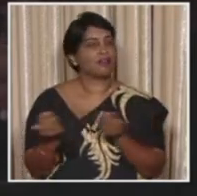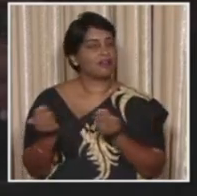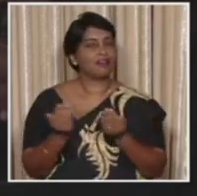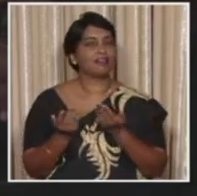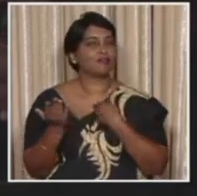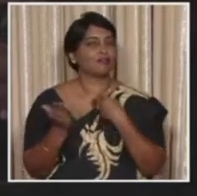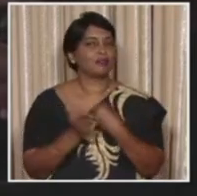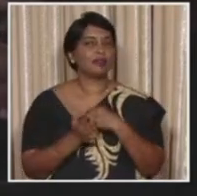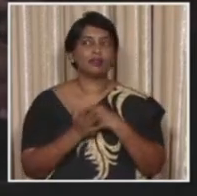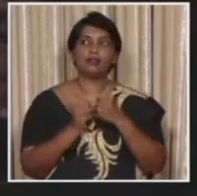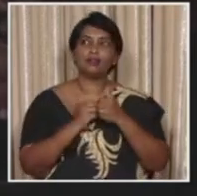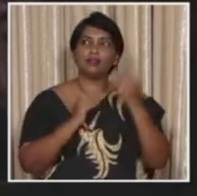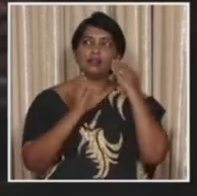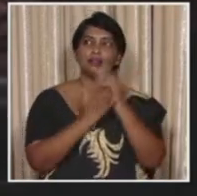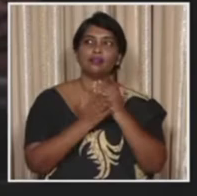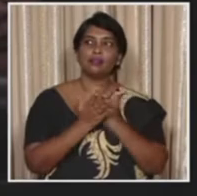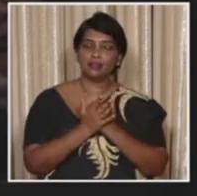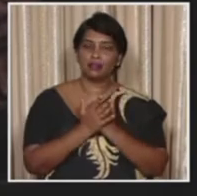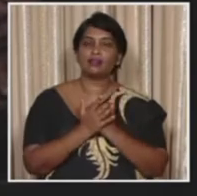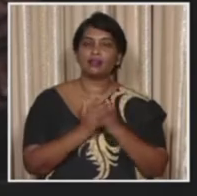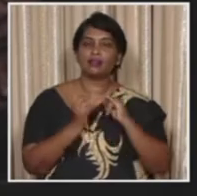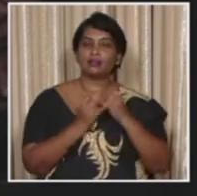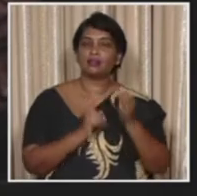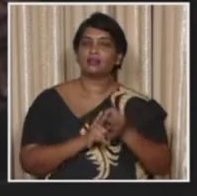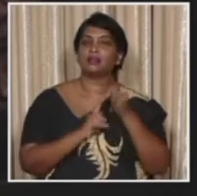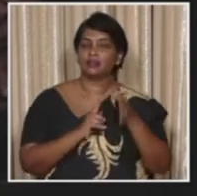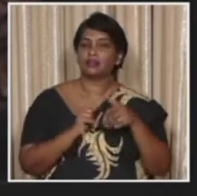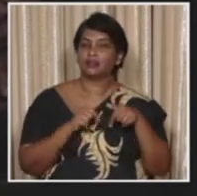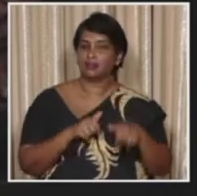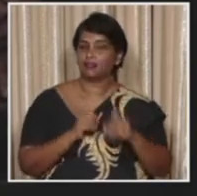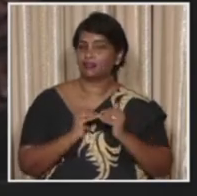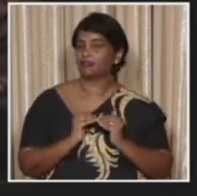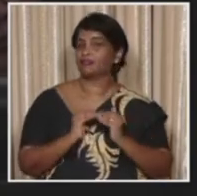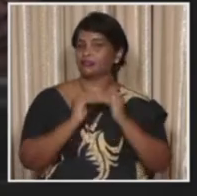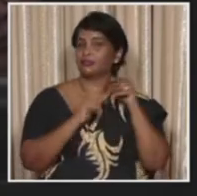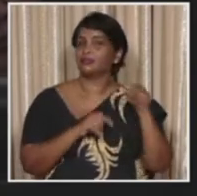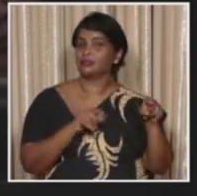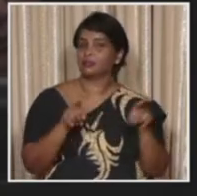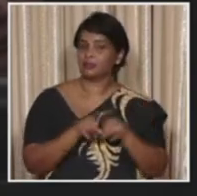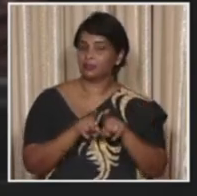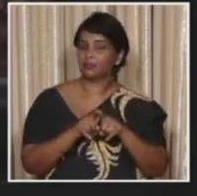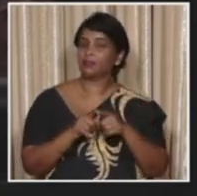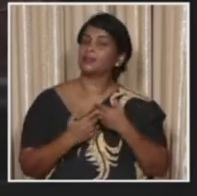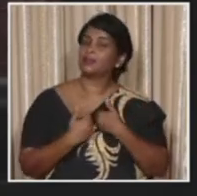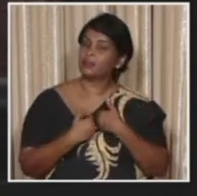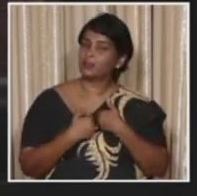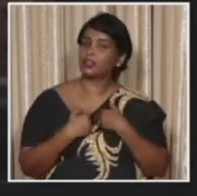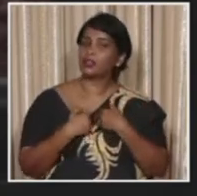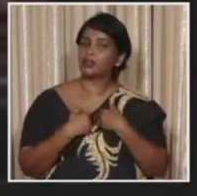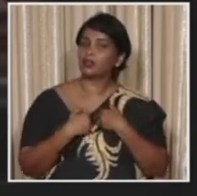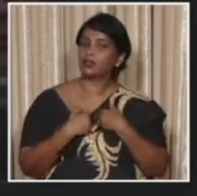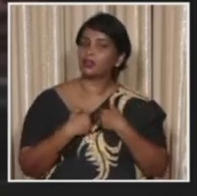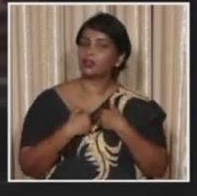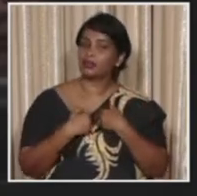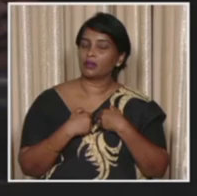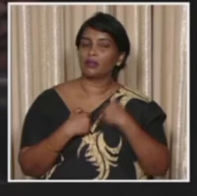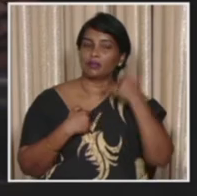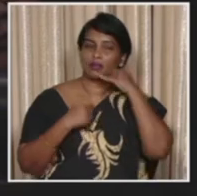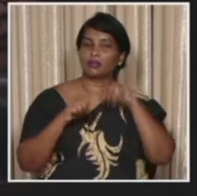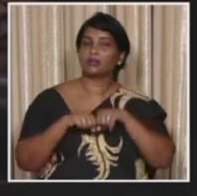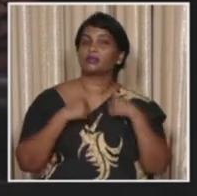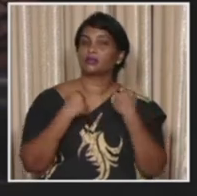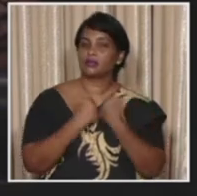දරුවෙක්ගේ දරු සුරතල් බලන්න පුළුවන් තැනට අපේ සජිත් ප්‍රේමදාස මැතිතුමා ගොඩනැගිලා තියෙනවා ඒ නිසා මම මේ එක්සත් සමග ජන බලවේගය